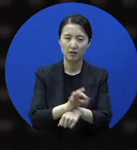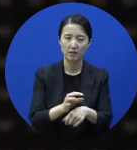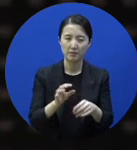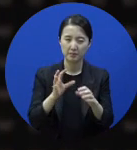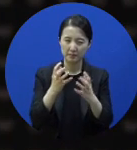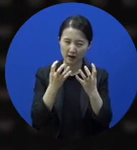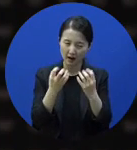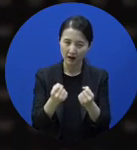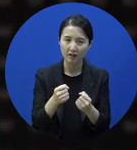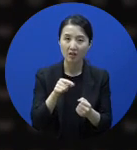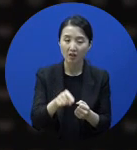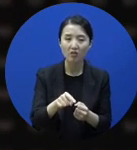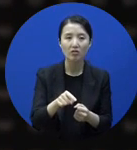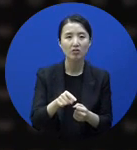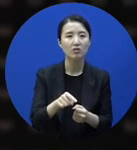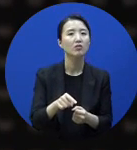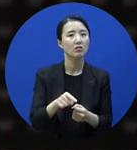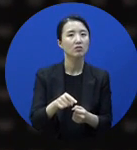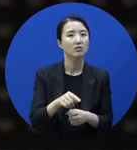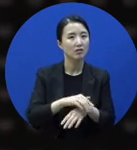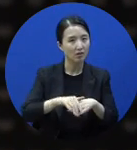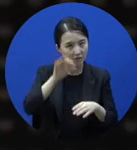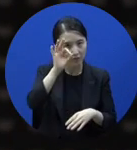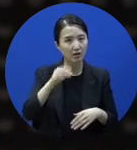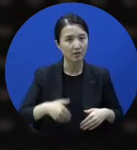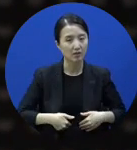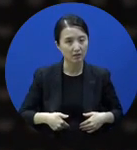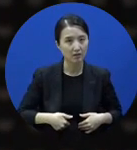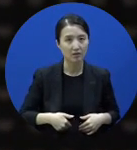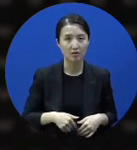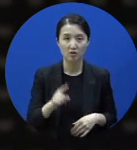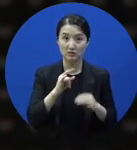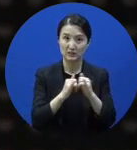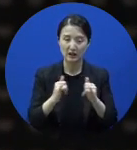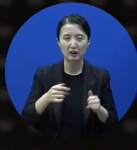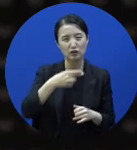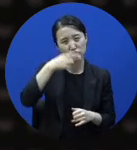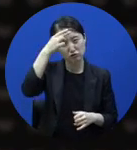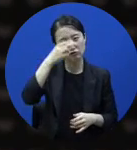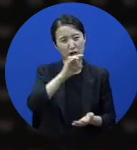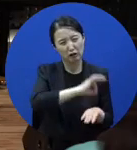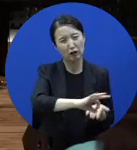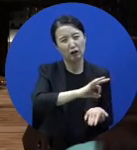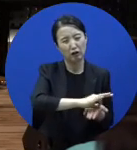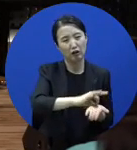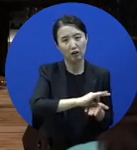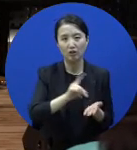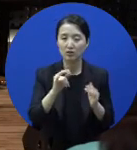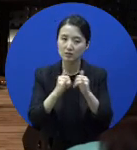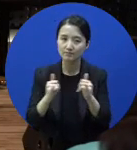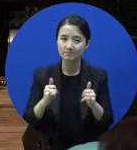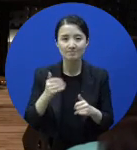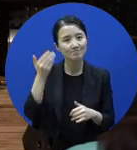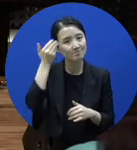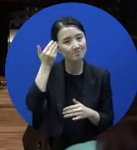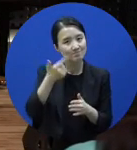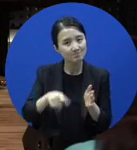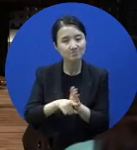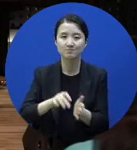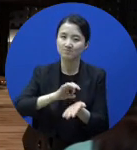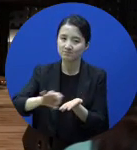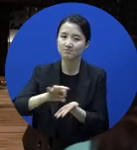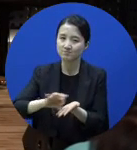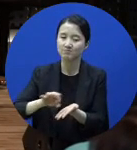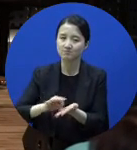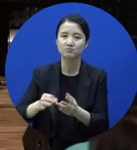어떤 사람은. 그렇죠? 어떤 사람은 그걸 가지고 지식을 쌓거나 또 다른 거일 수도 있습니다. 또 술이라고 해도 술이 나쁜 게 아니라 많은